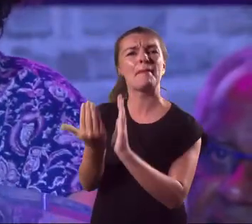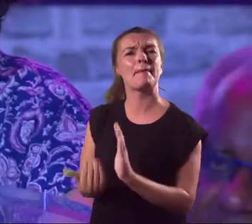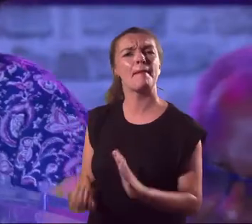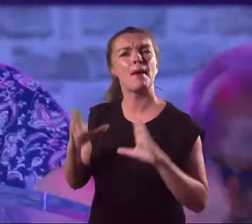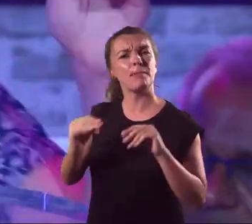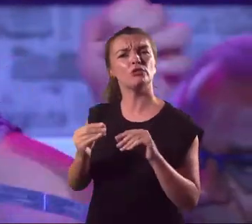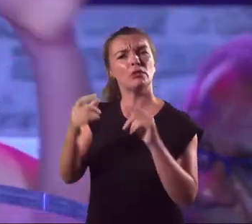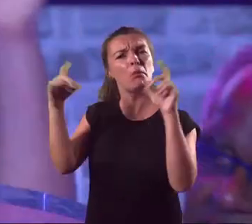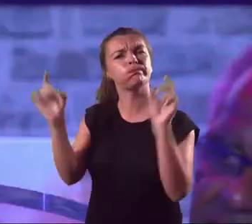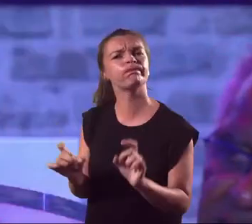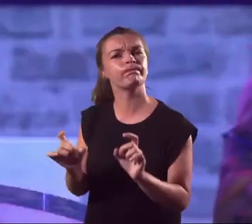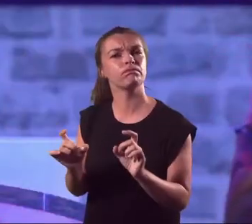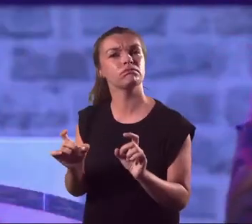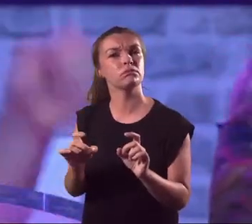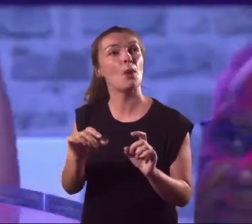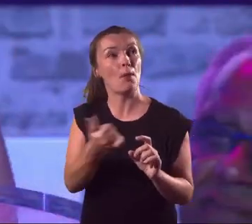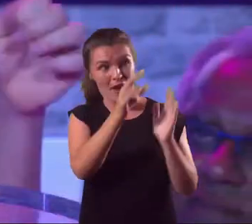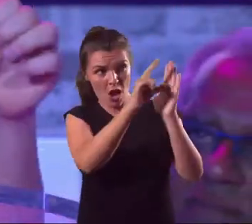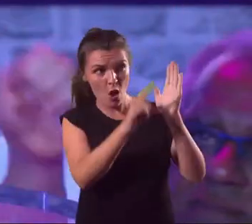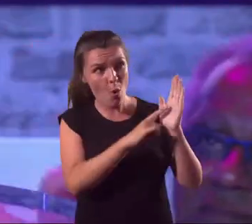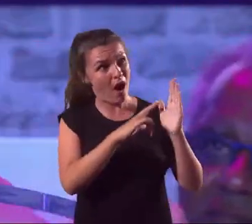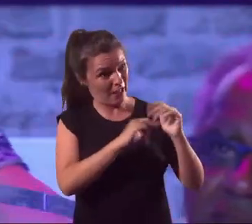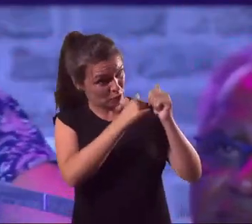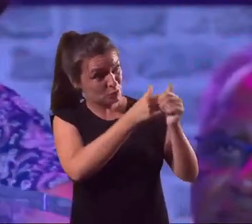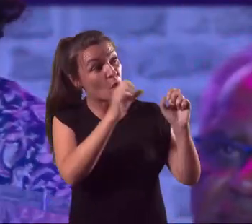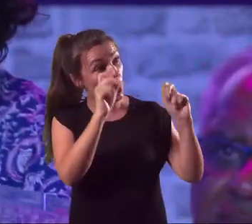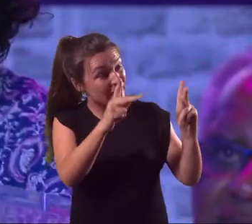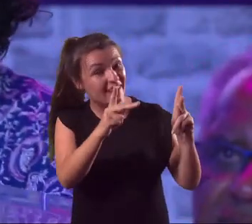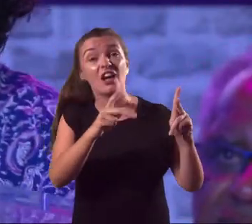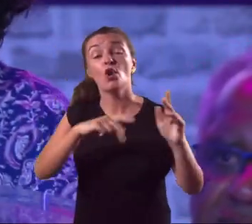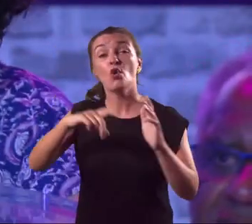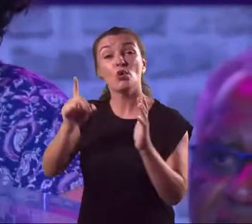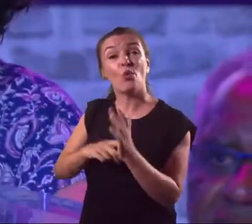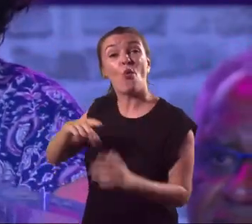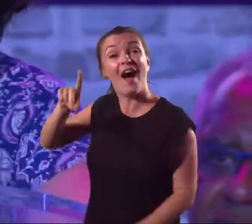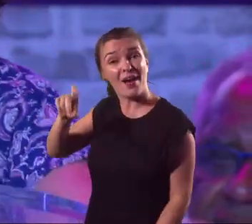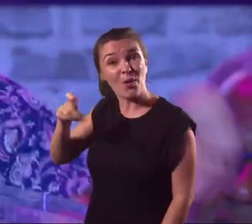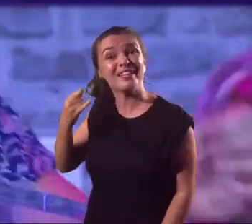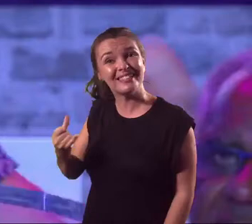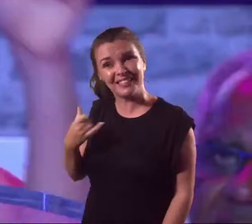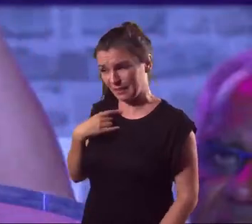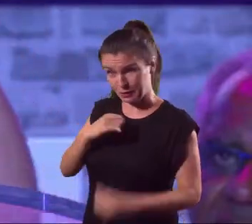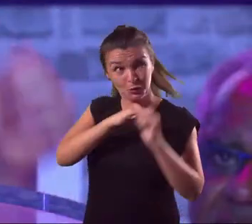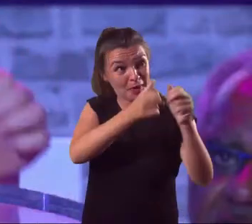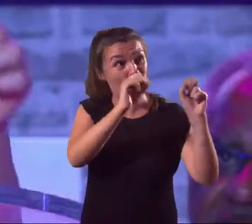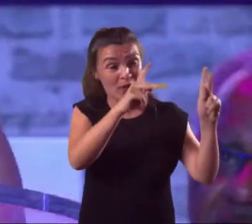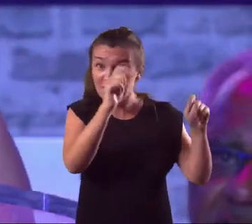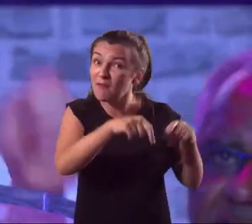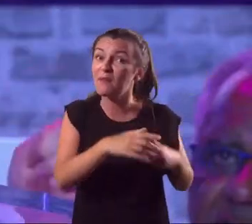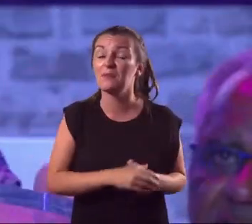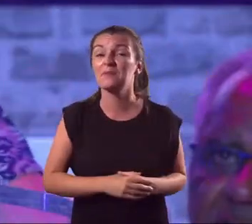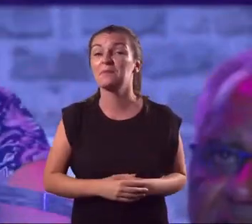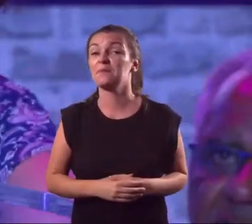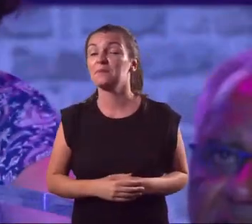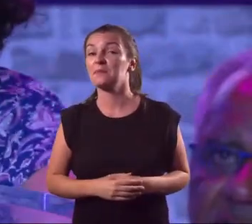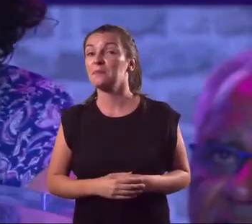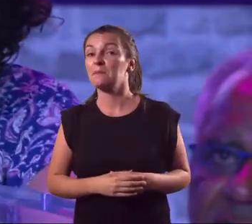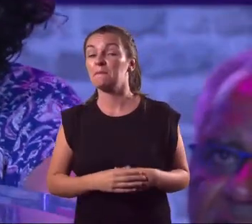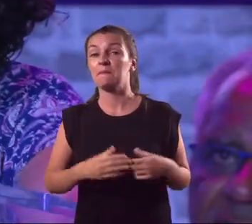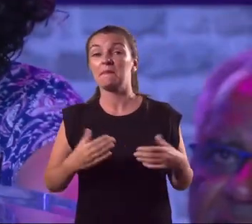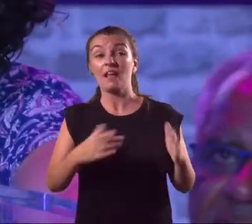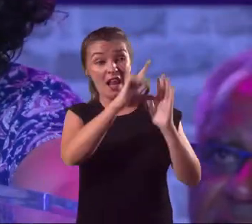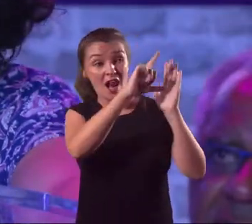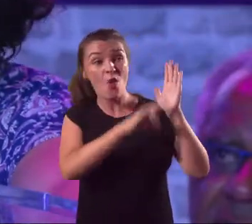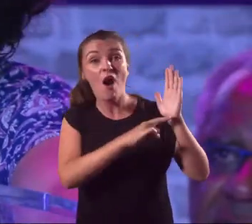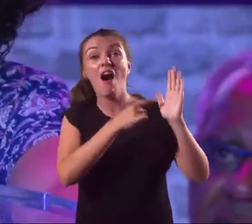nombre d'années. Qu'ils commencent par appliquer la loi pour garantir le droit à l'eau en Guadeloupe. Qu'ils commencent par appliquer la loi pour faire en